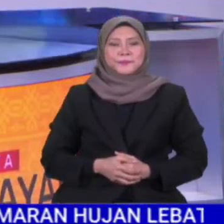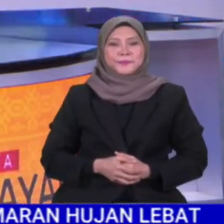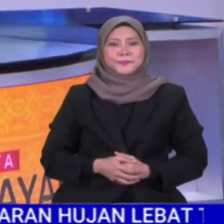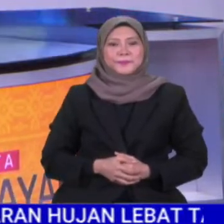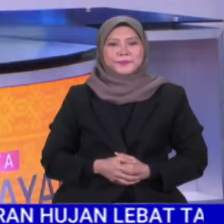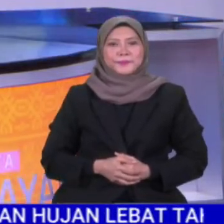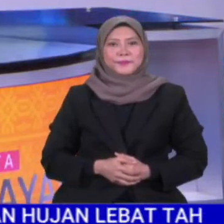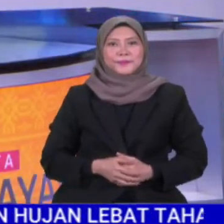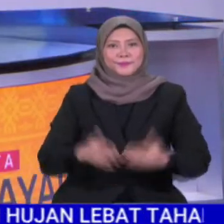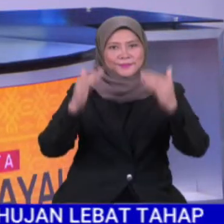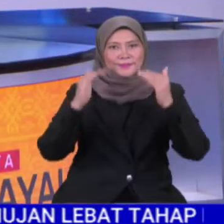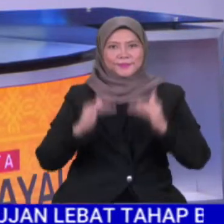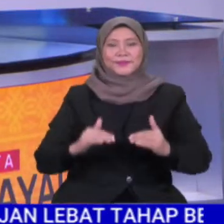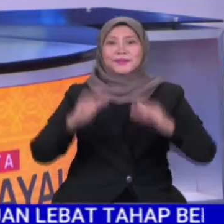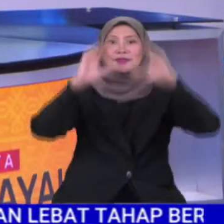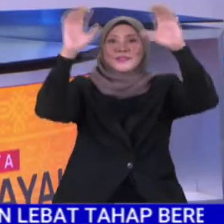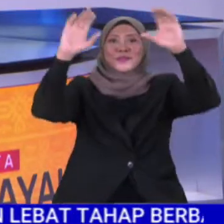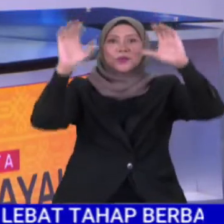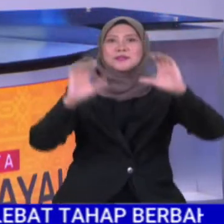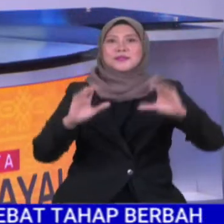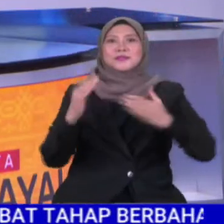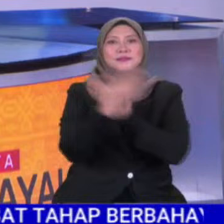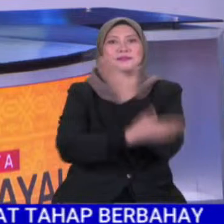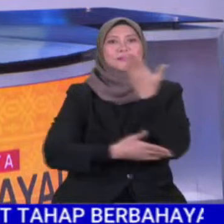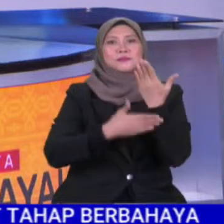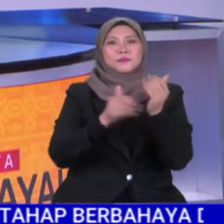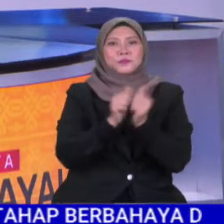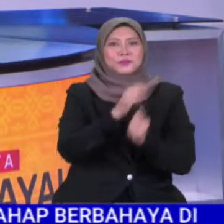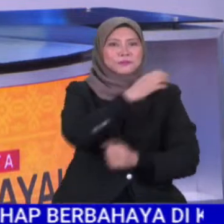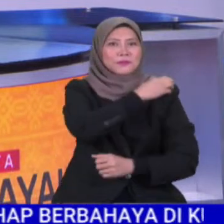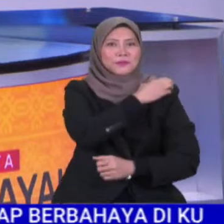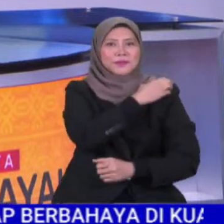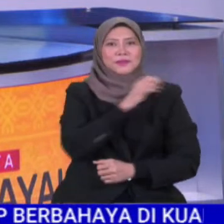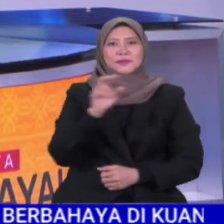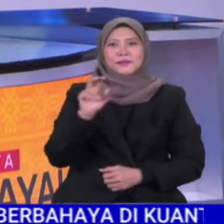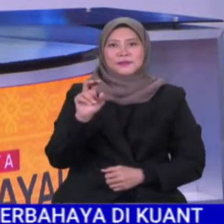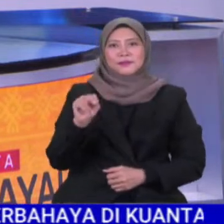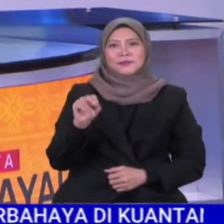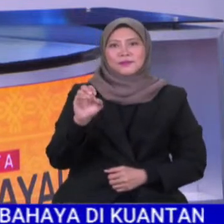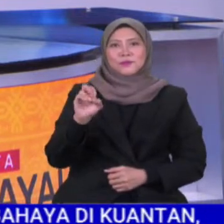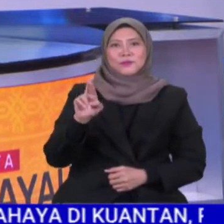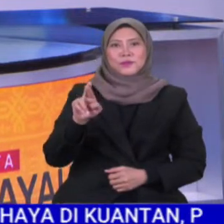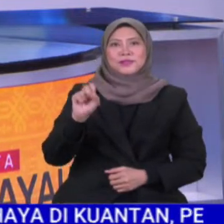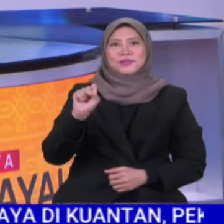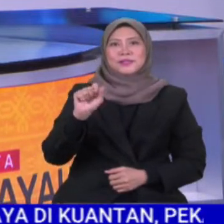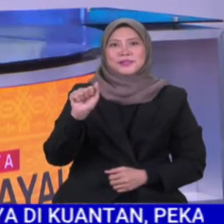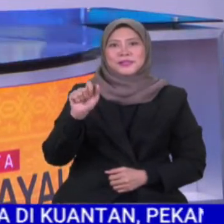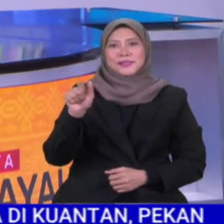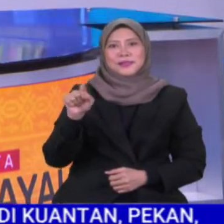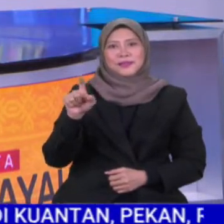Seterusnya, kita ikuti laporan cuaca semasa seluruh negara bersama pegawai Met Malaysia, Nur Sazlinda Hanif.